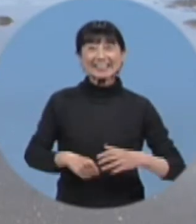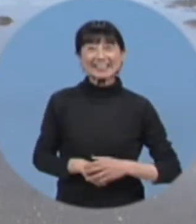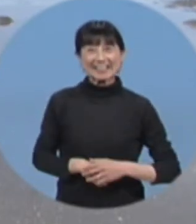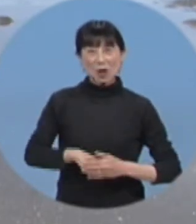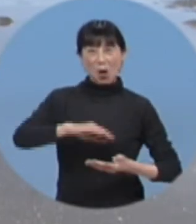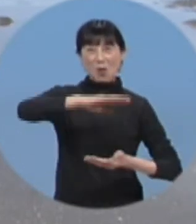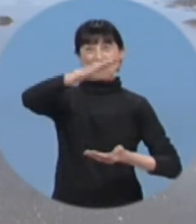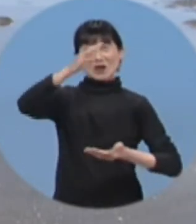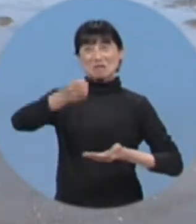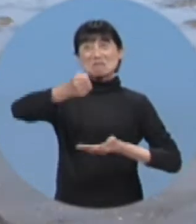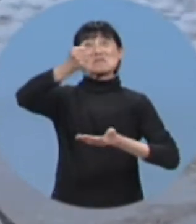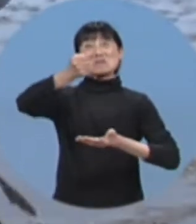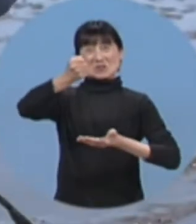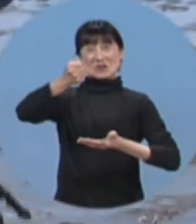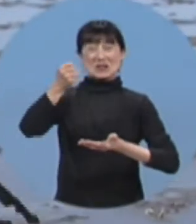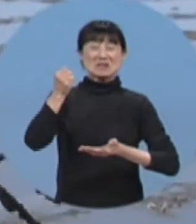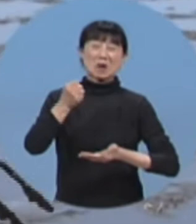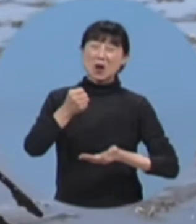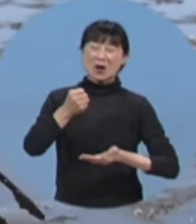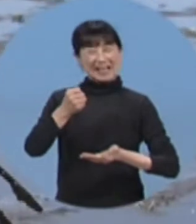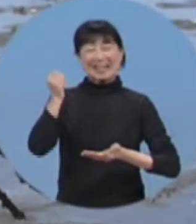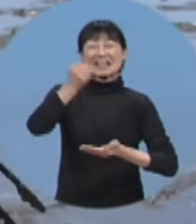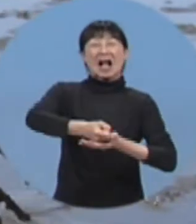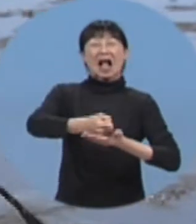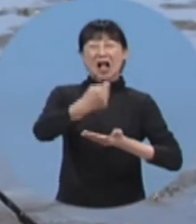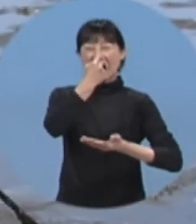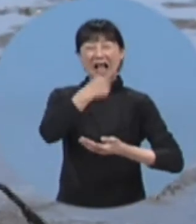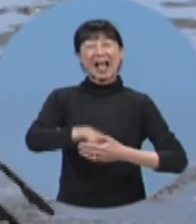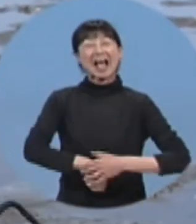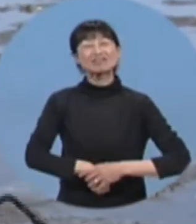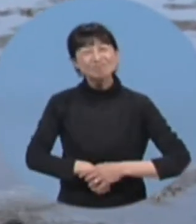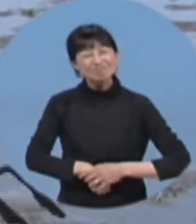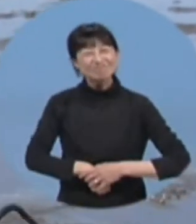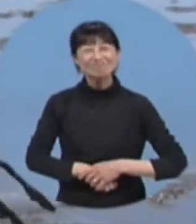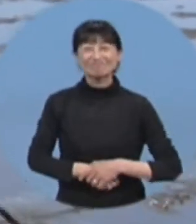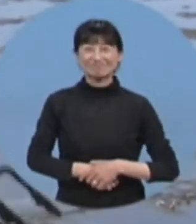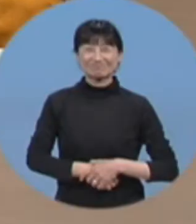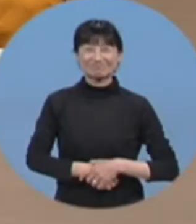こんなに取れました。達成感、